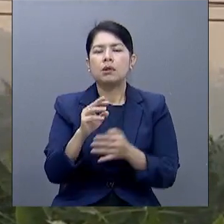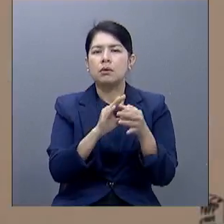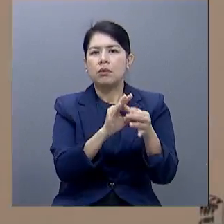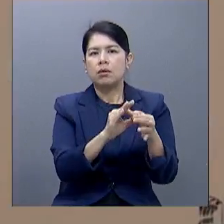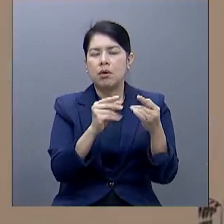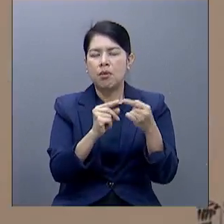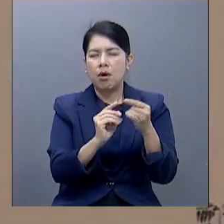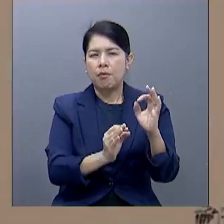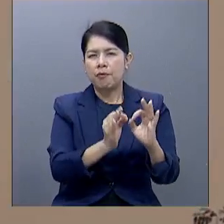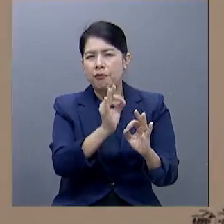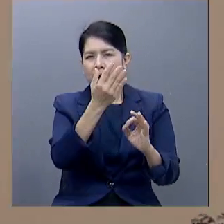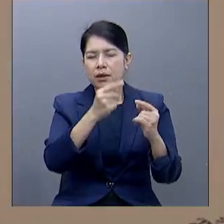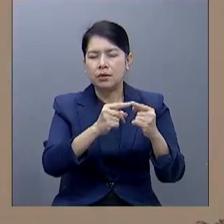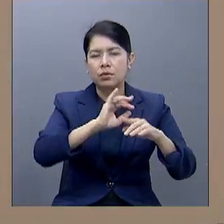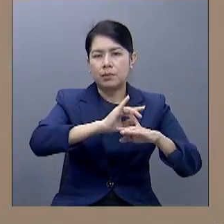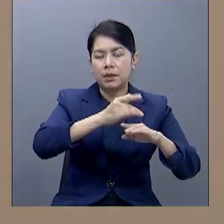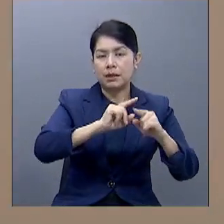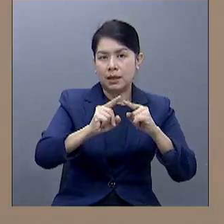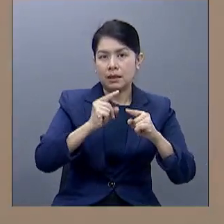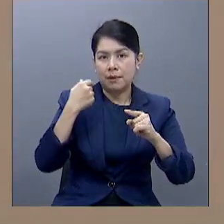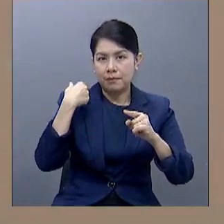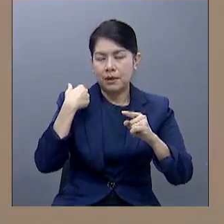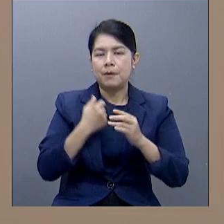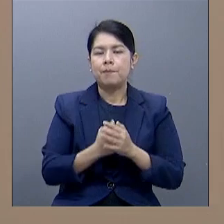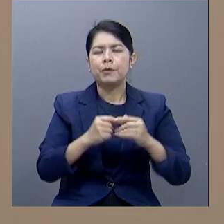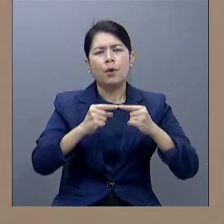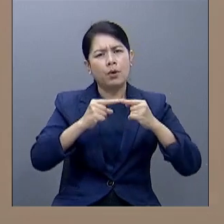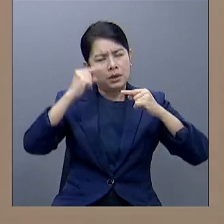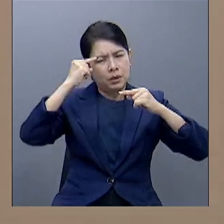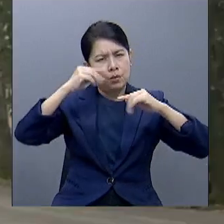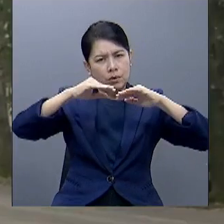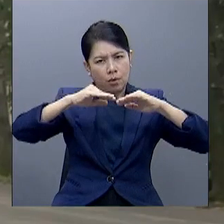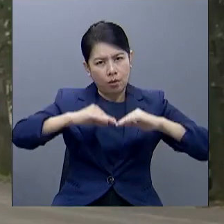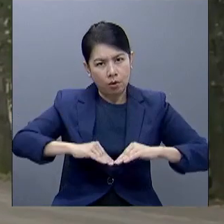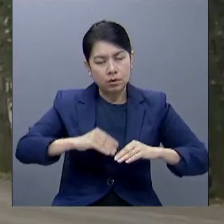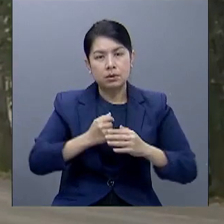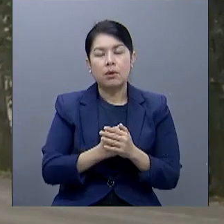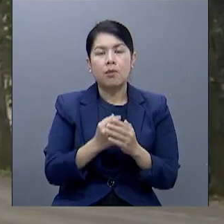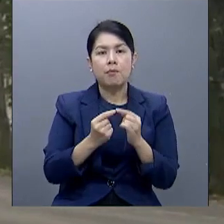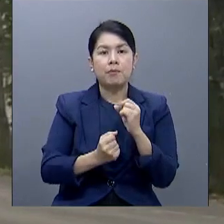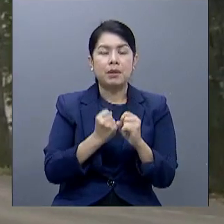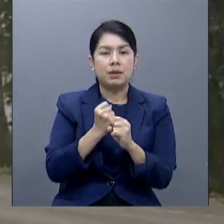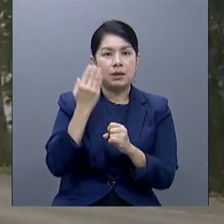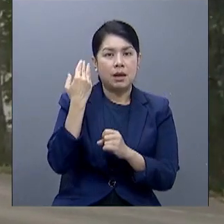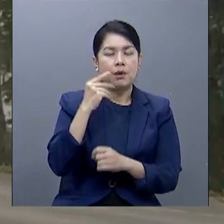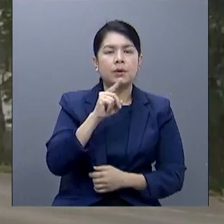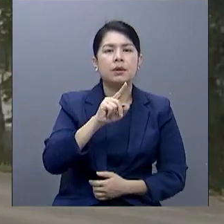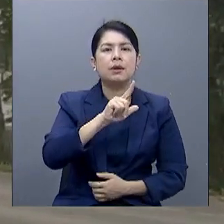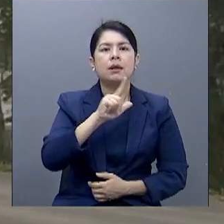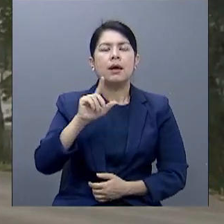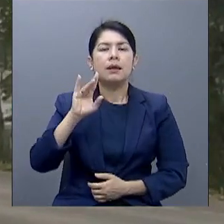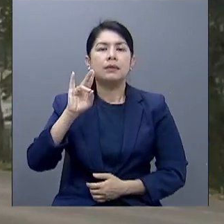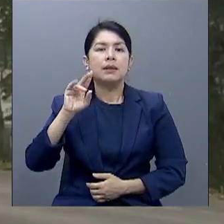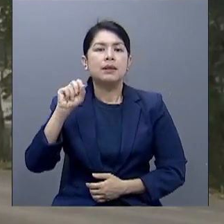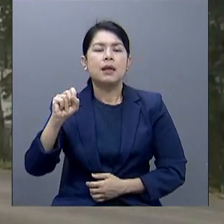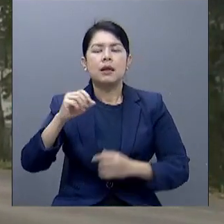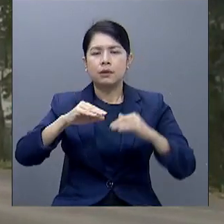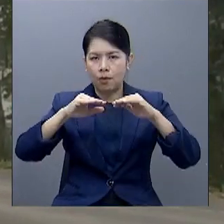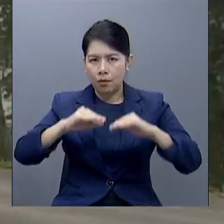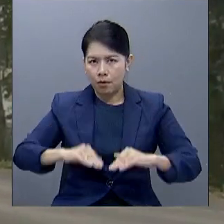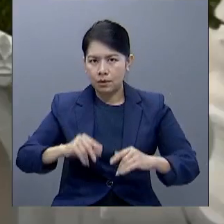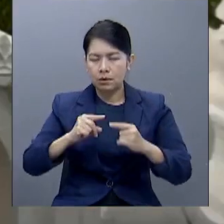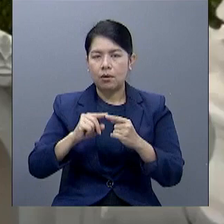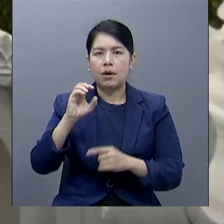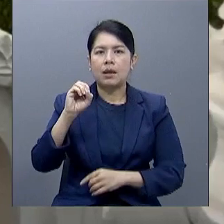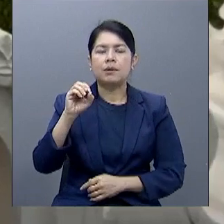บังคับใช้กฎหมายก็ตั้งเป้าการเผาไหม้จากปีก่อน 1, 700,000ไร่ลงเหลือร้อยละ 50หรือ